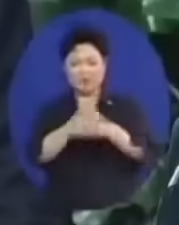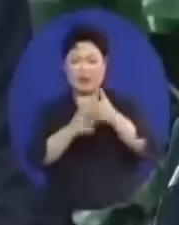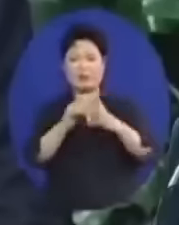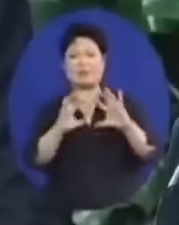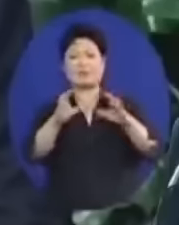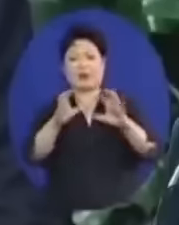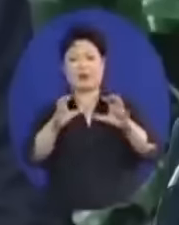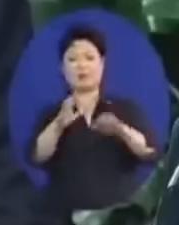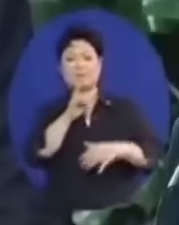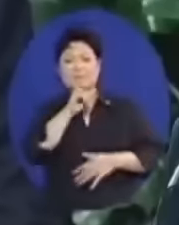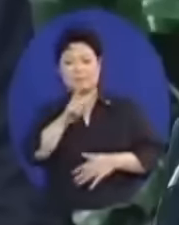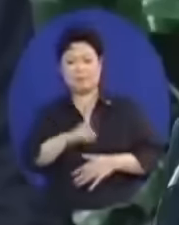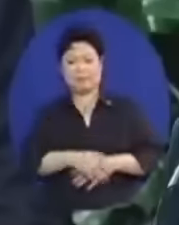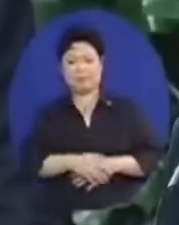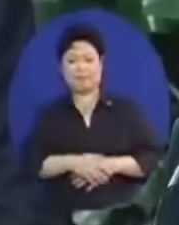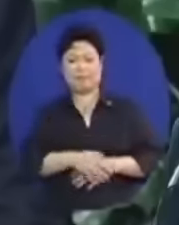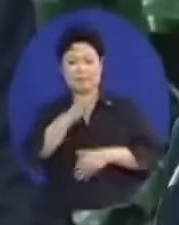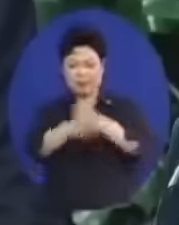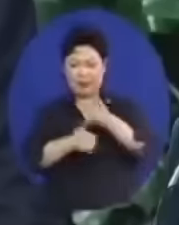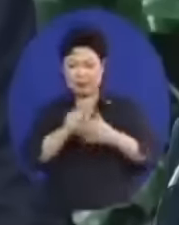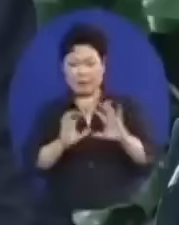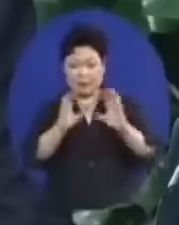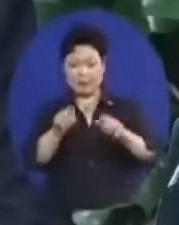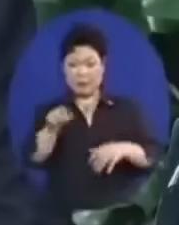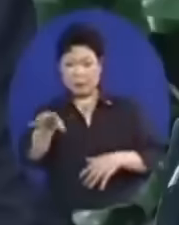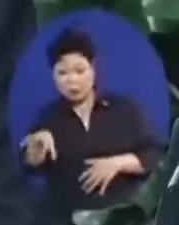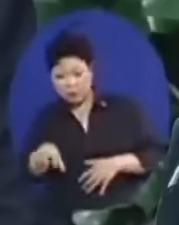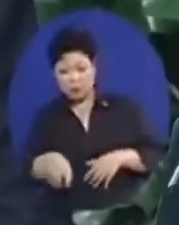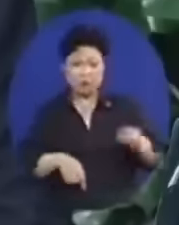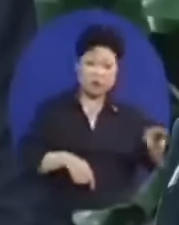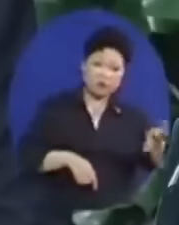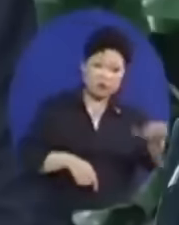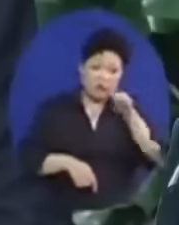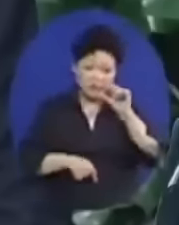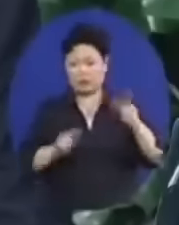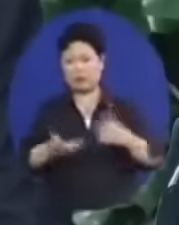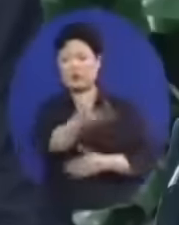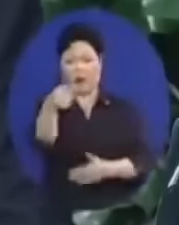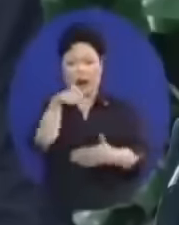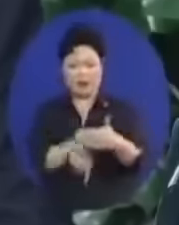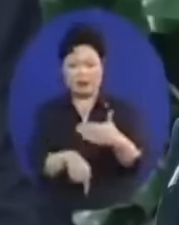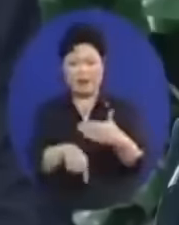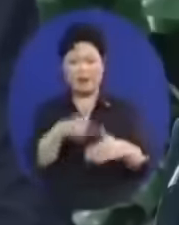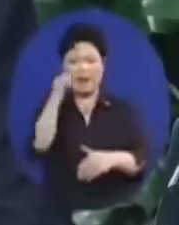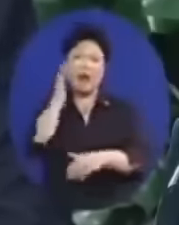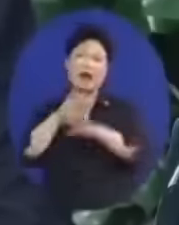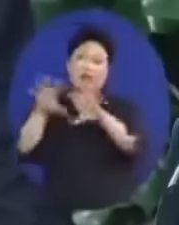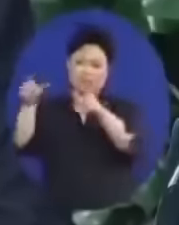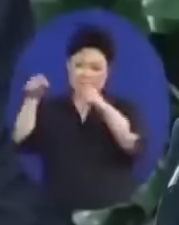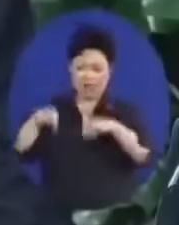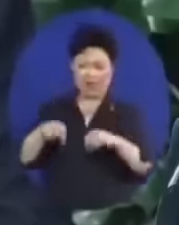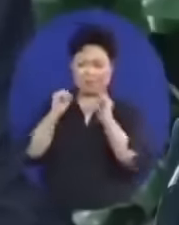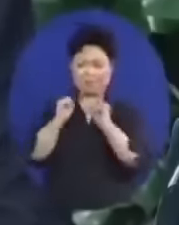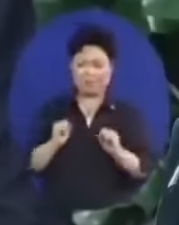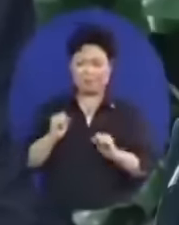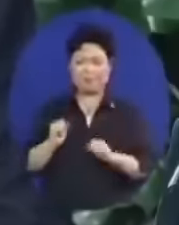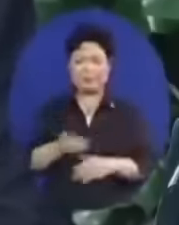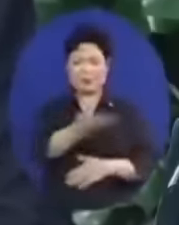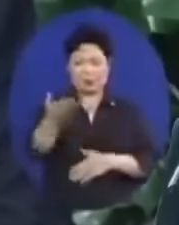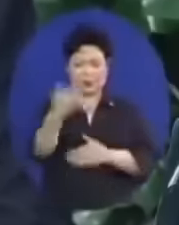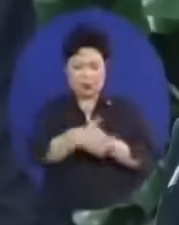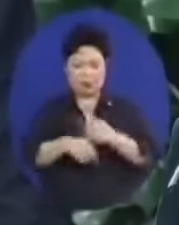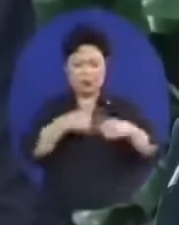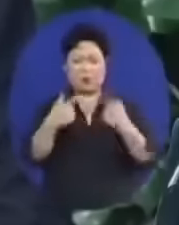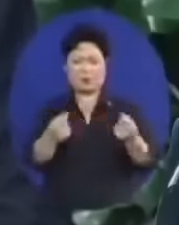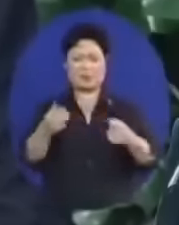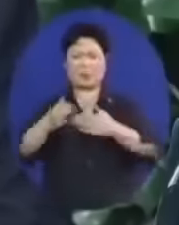하나님의 나라라고 말하는 것입니다. 하나님의 나라가 여기 있다 저기 있다 하지 말 하나님 나라는 너희 안에 있나니라. 우리가 하나님의 나라인 것입니다. 따라